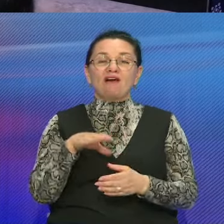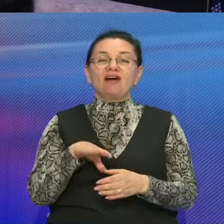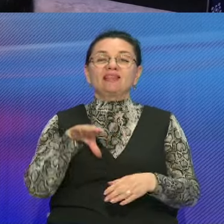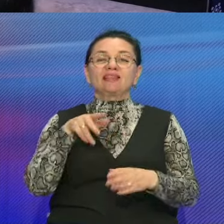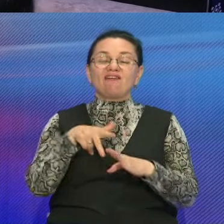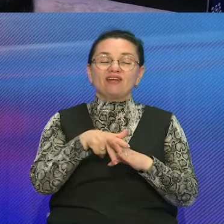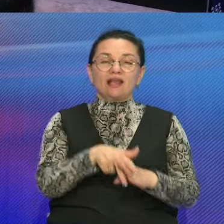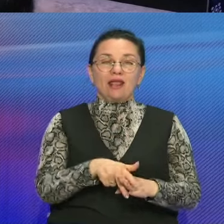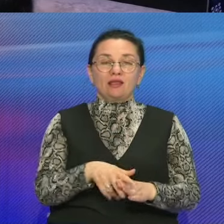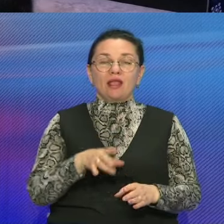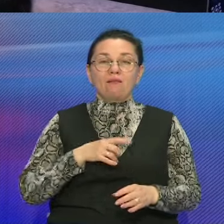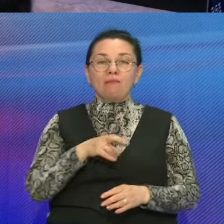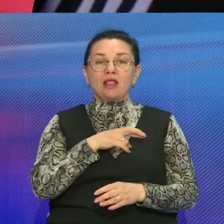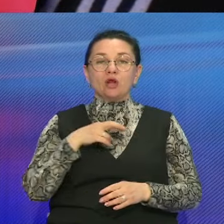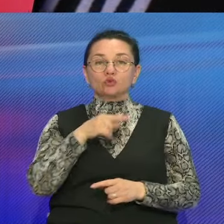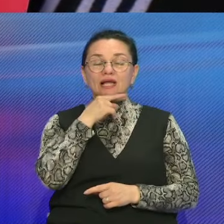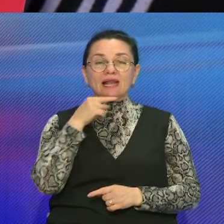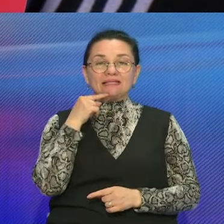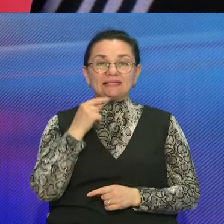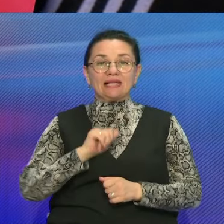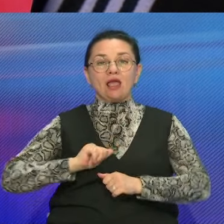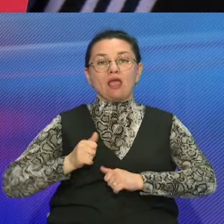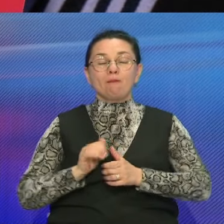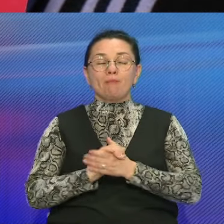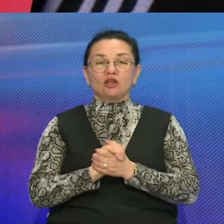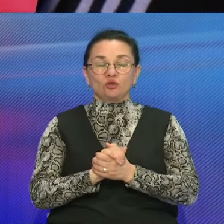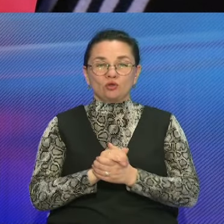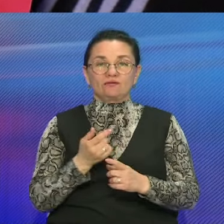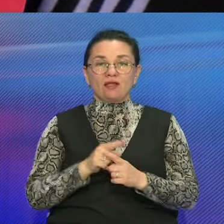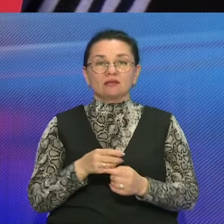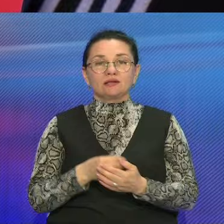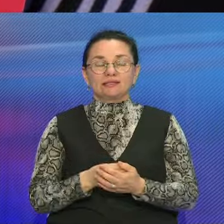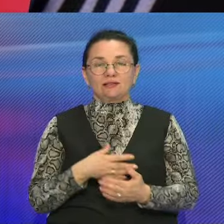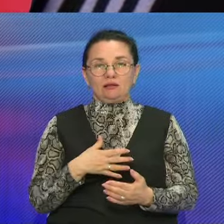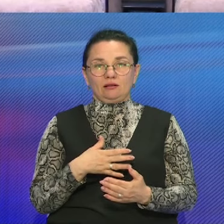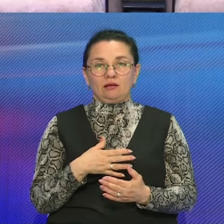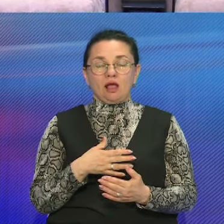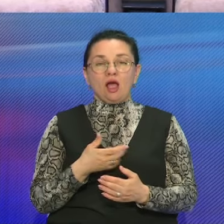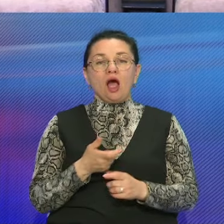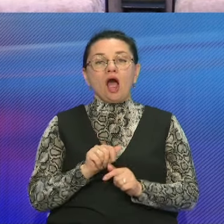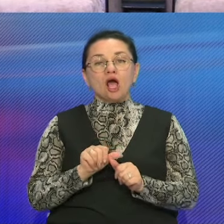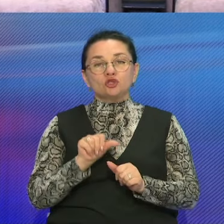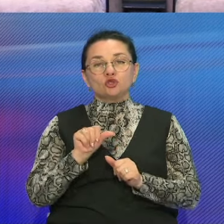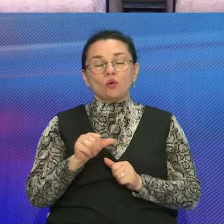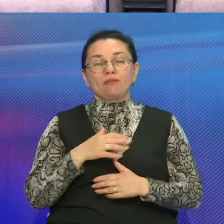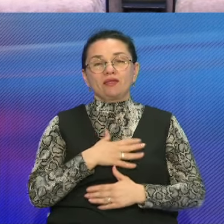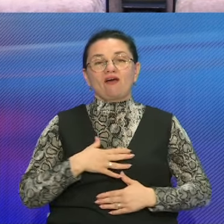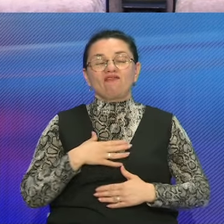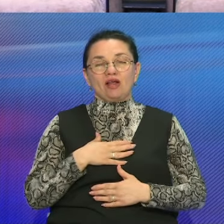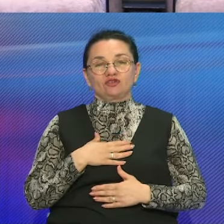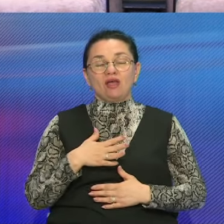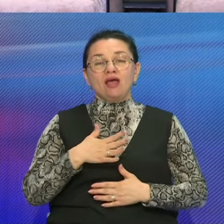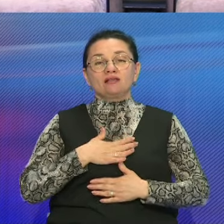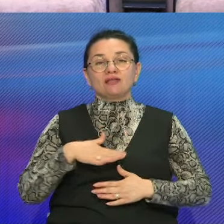стратегическое белорусско-российское партнерство становится особенно ценным, особенно важным. Наши народы всегда